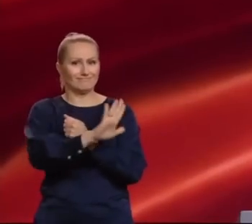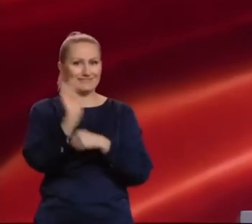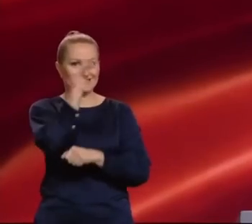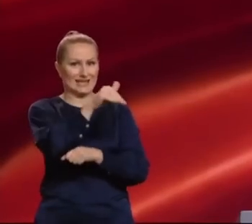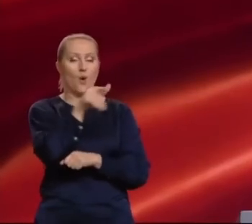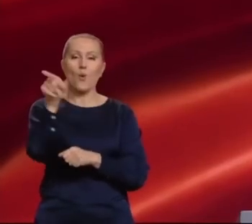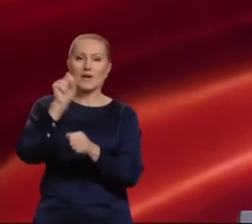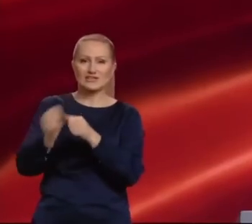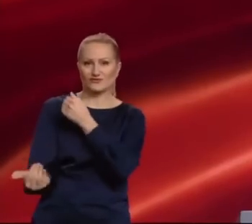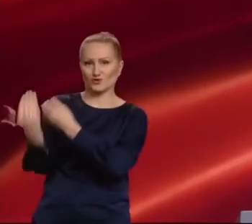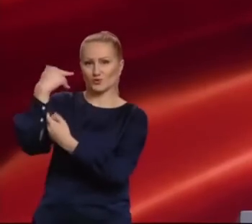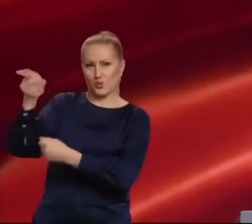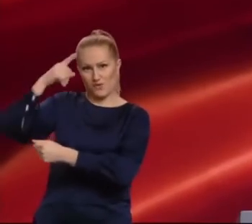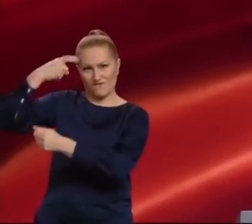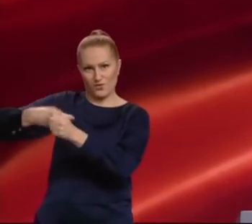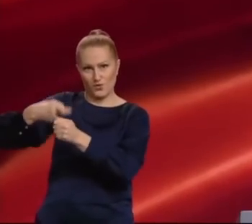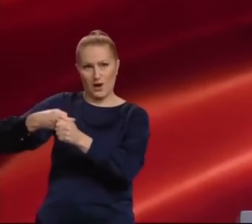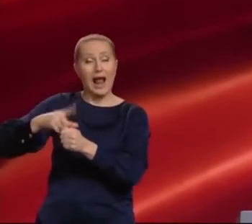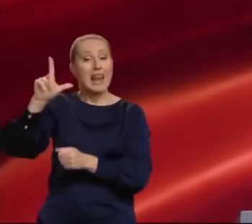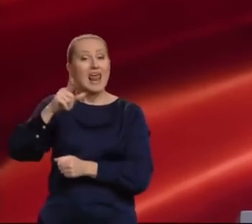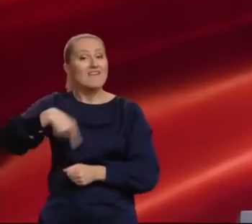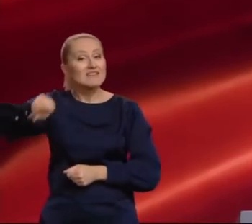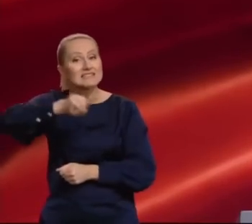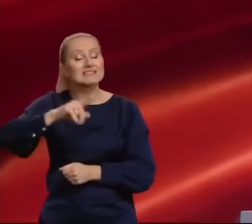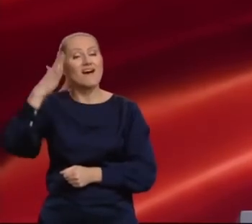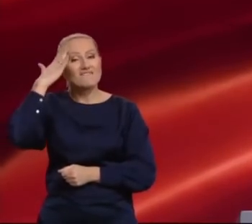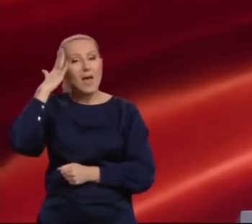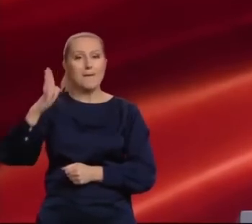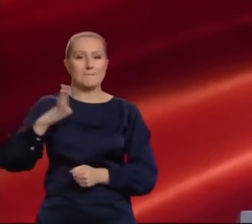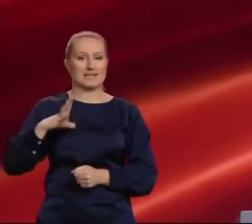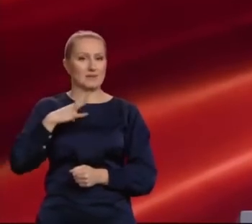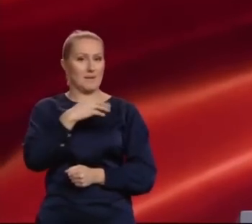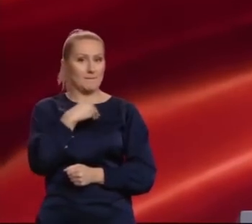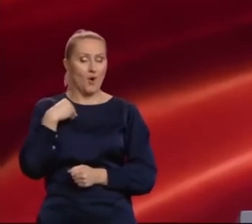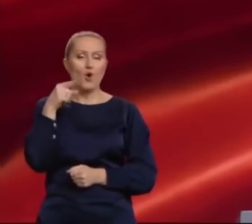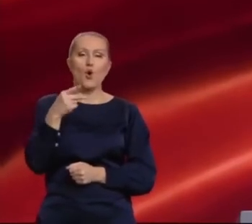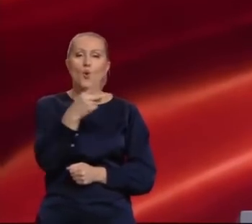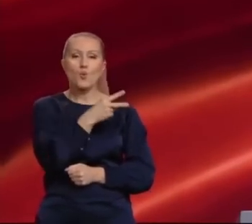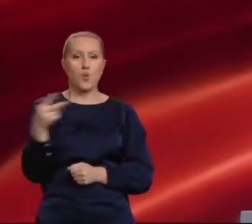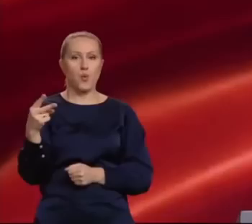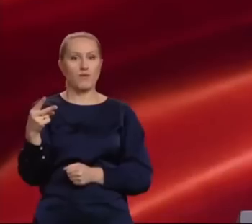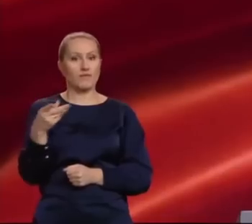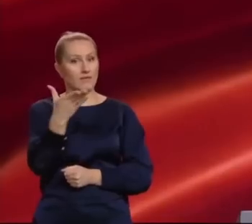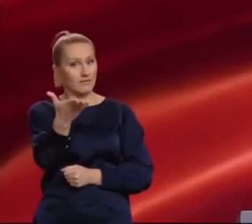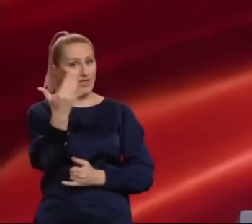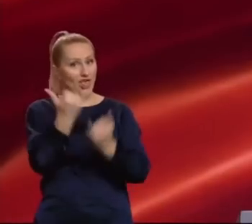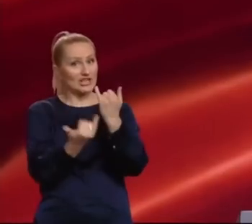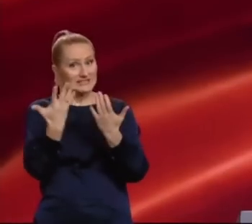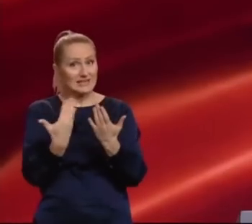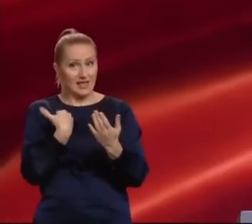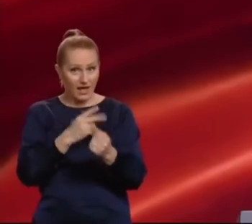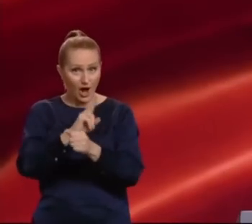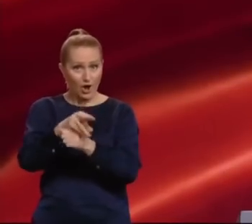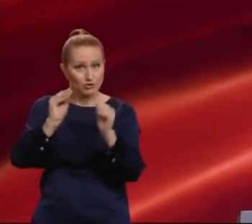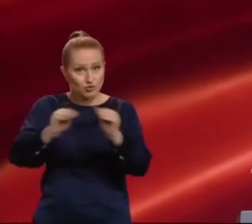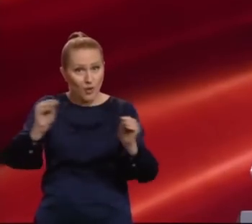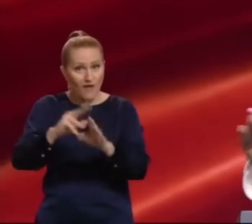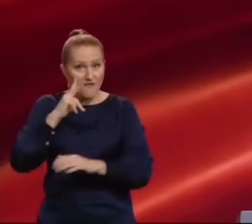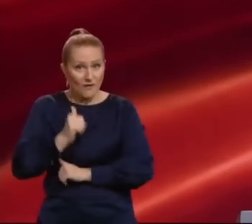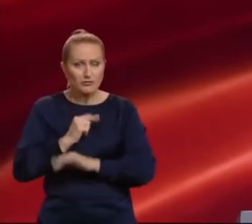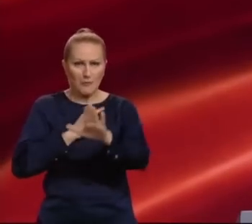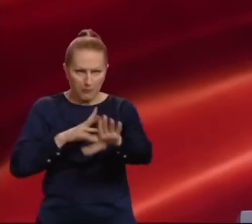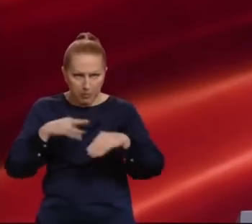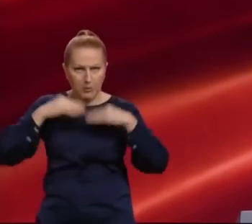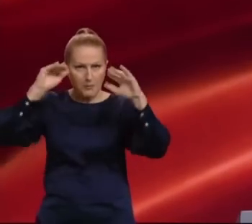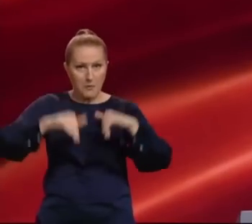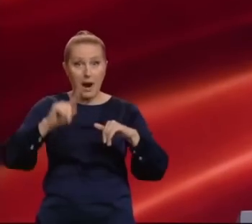Lewicy bezpieczna Polska to również Polska, w której jeśli chcesz przejść szkolenie wojskowe, to je przechodzisz, ale nikt